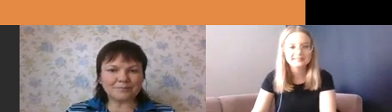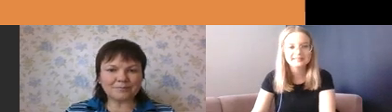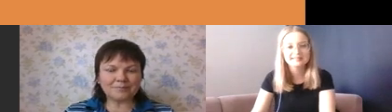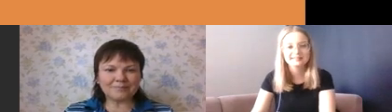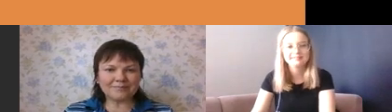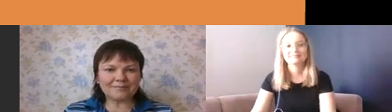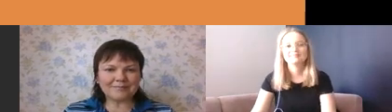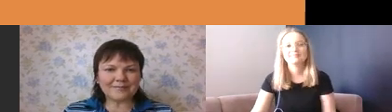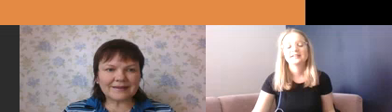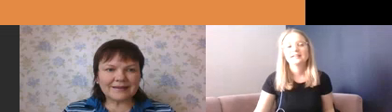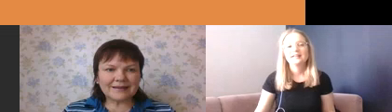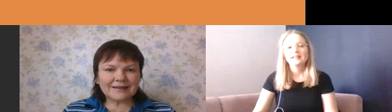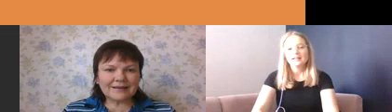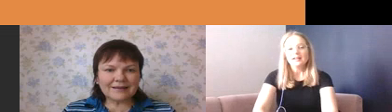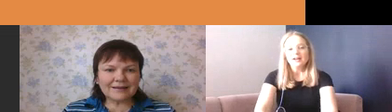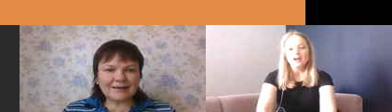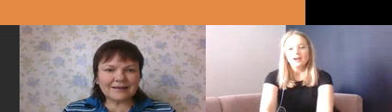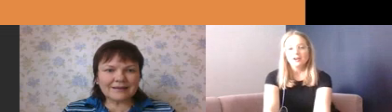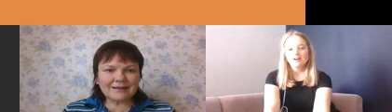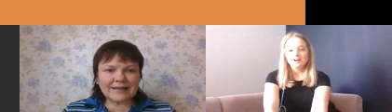Jah.